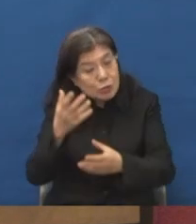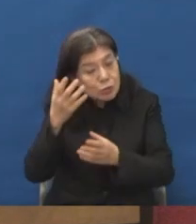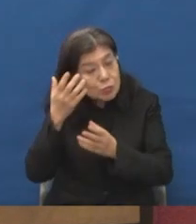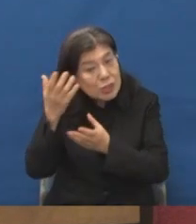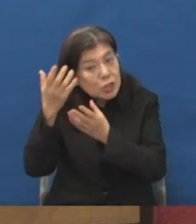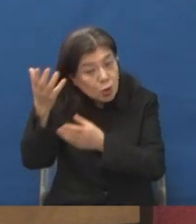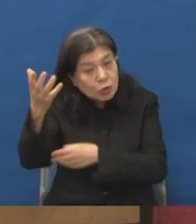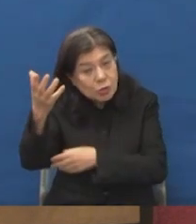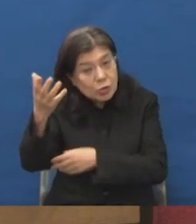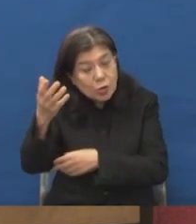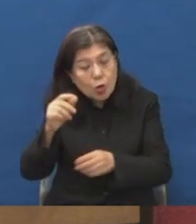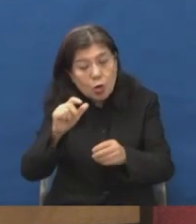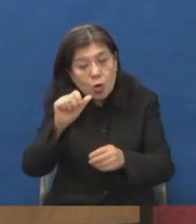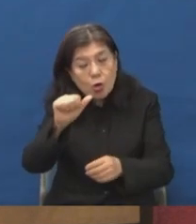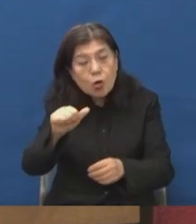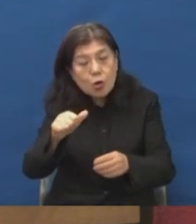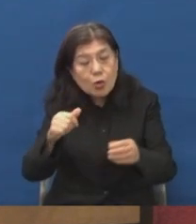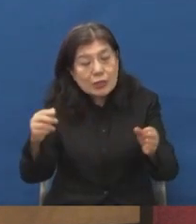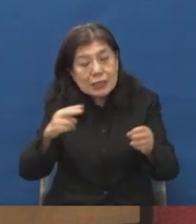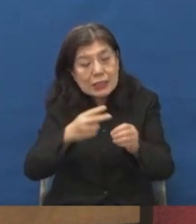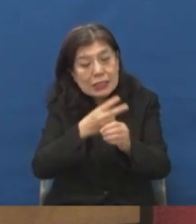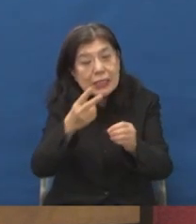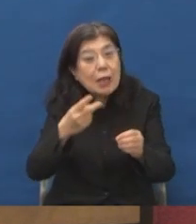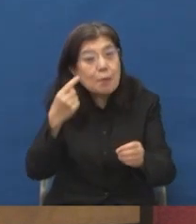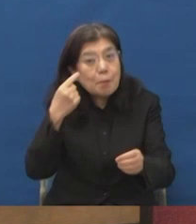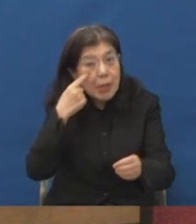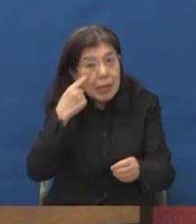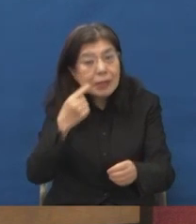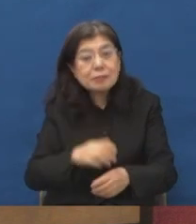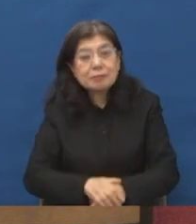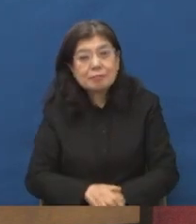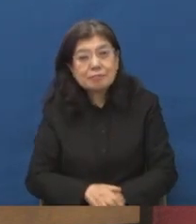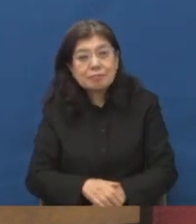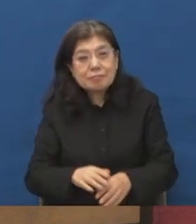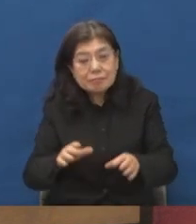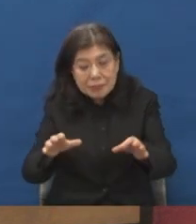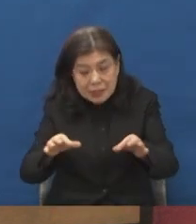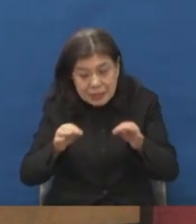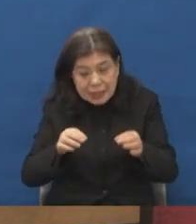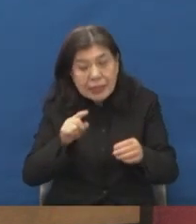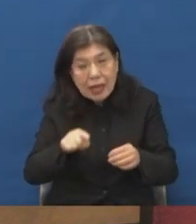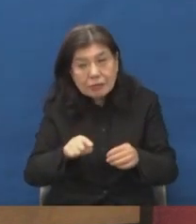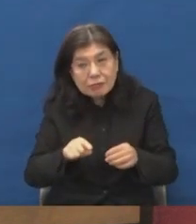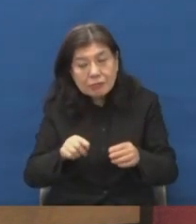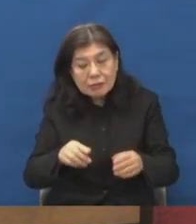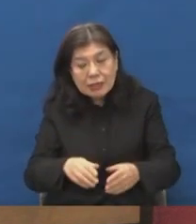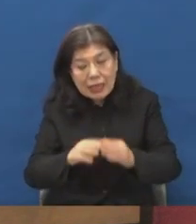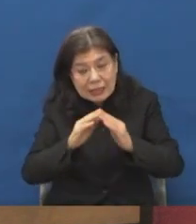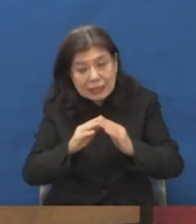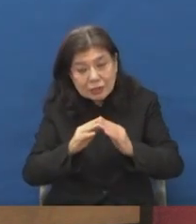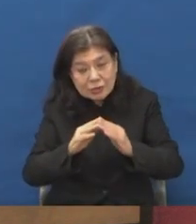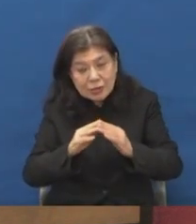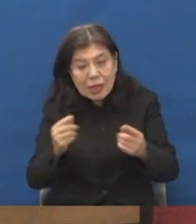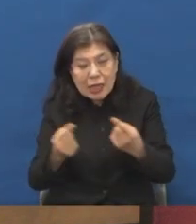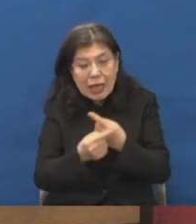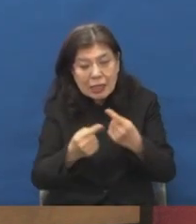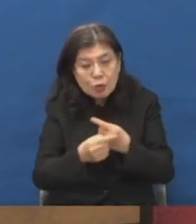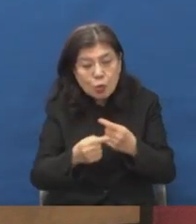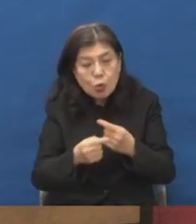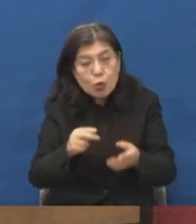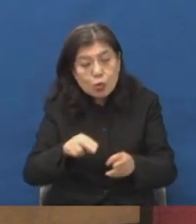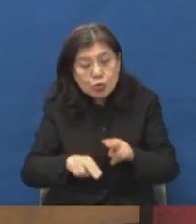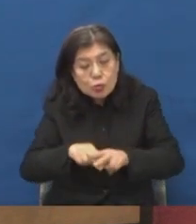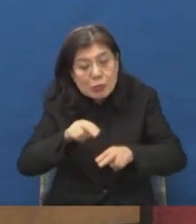画の2年目です。ですが、利益である建設改良積立金は、5年間で水道事業